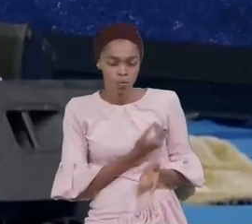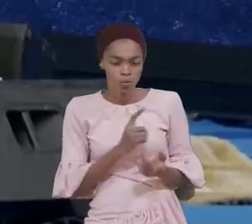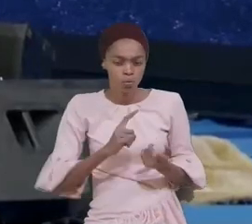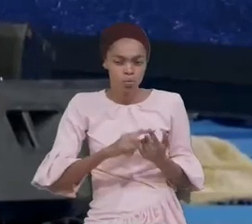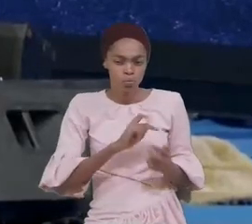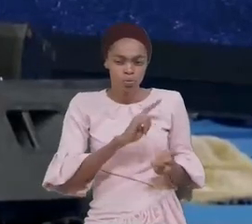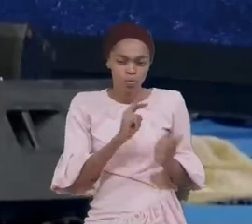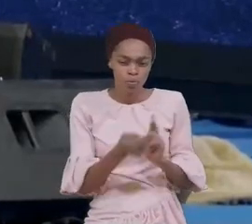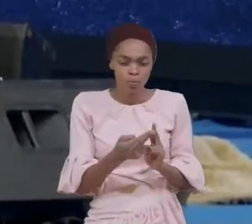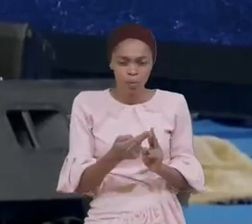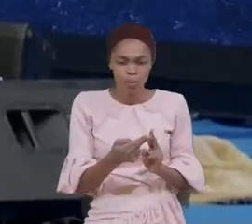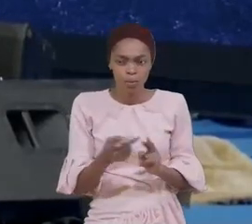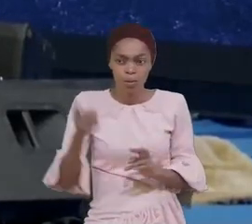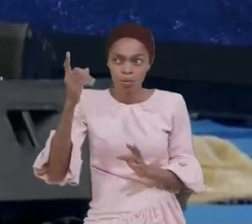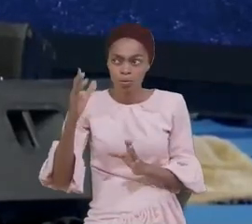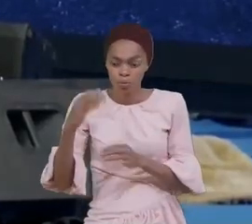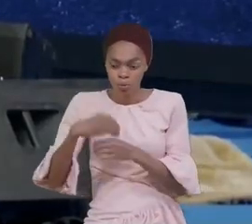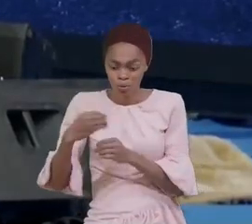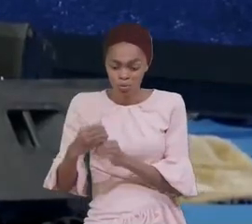repentent. Il les a créées.